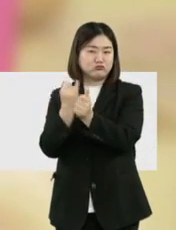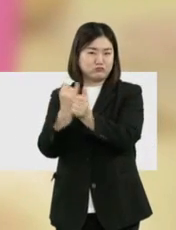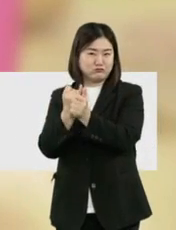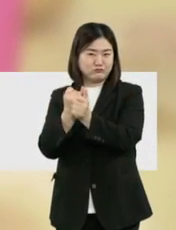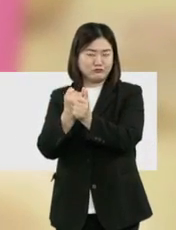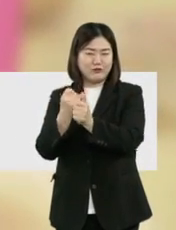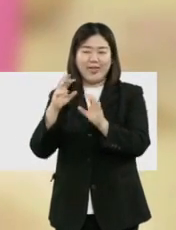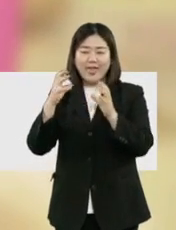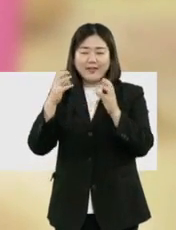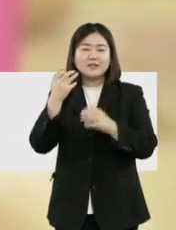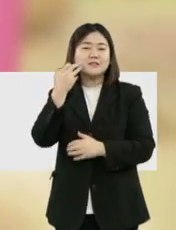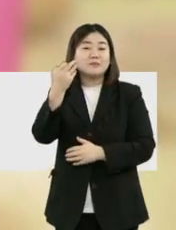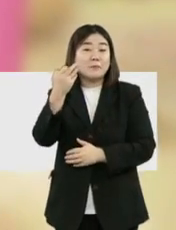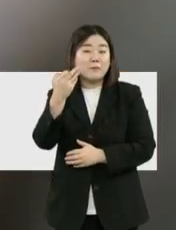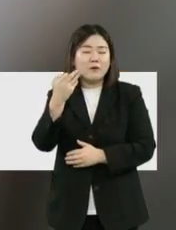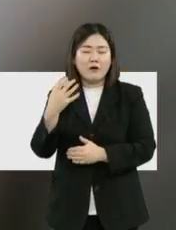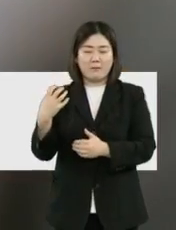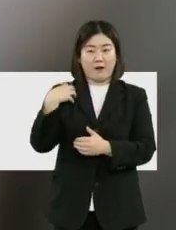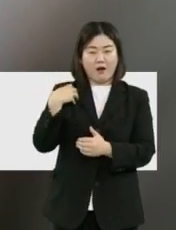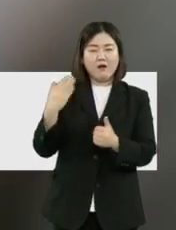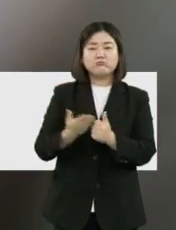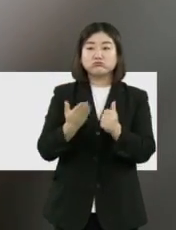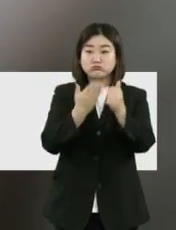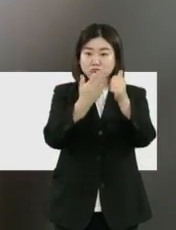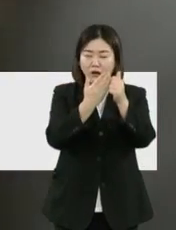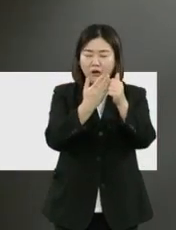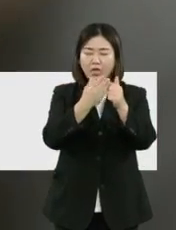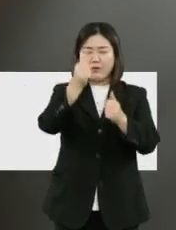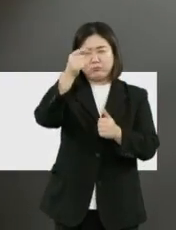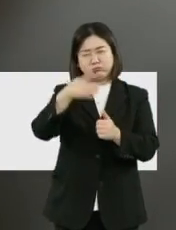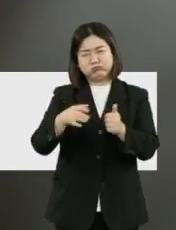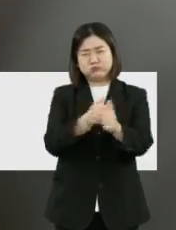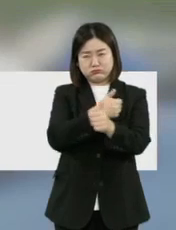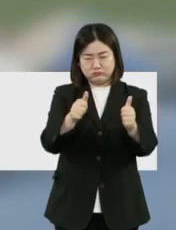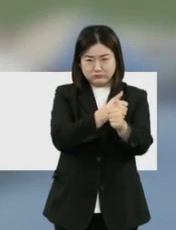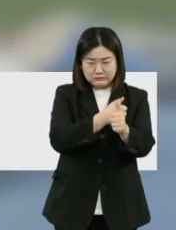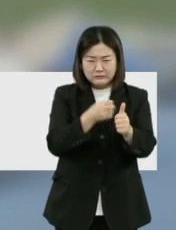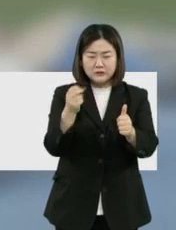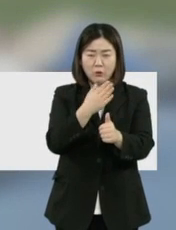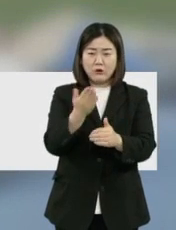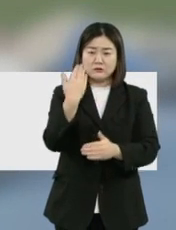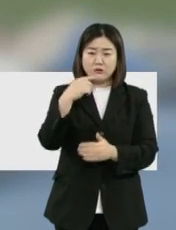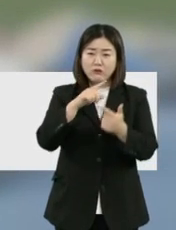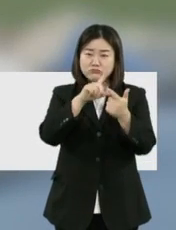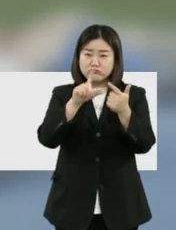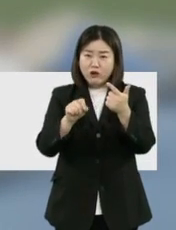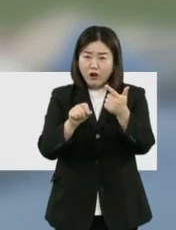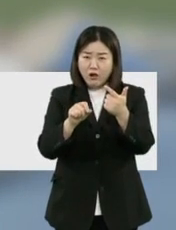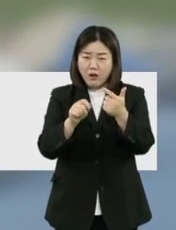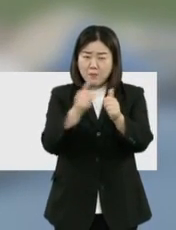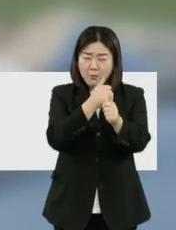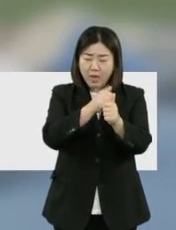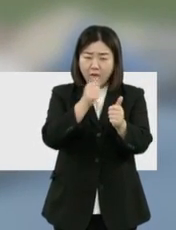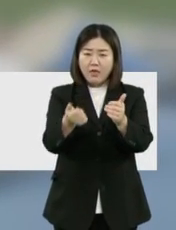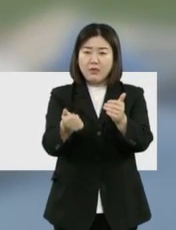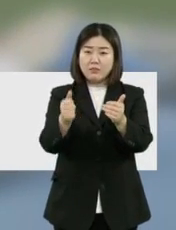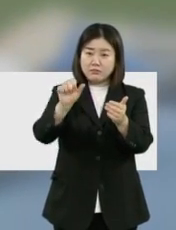생후 13개월 된 아이를 위탁 양 욕하면서 수차례 폭행 했고 지난 6월에는 폭행을 당한 아이가